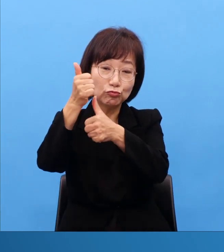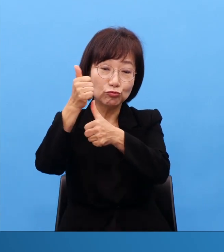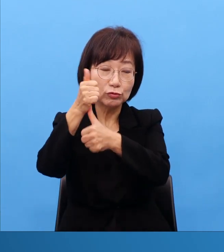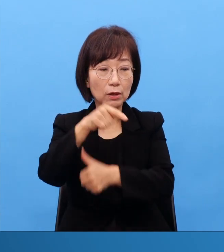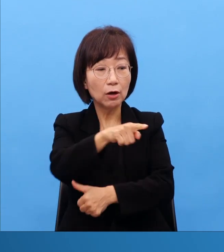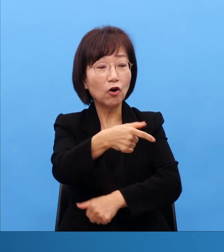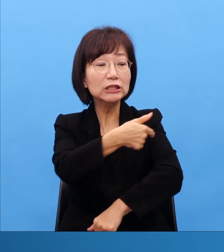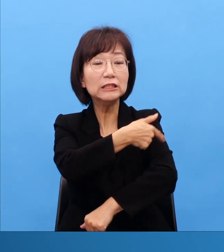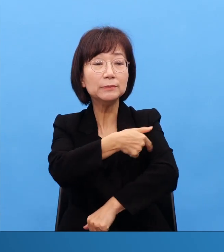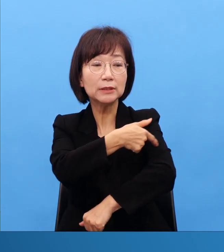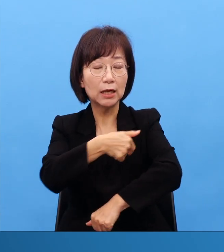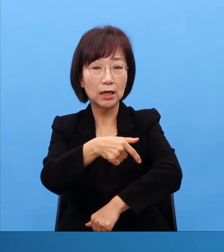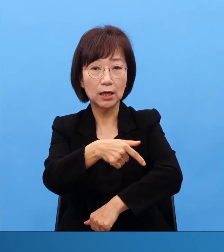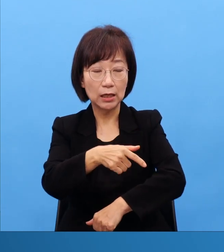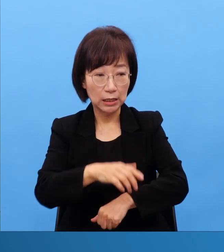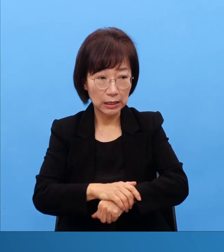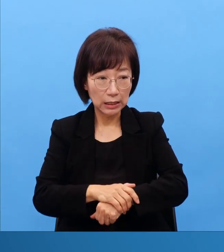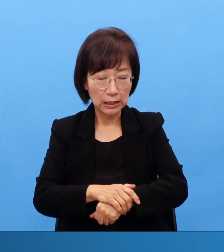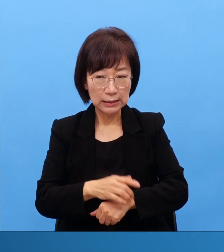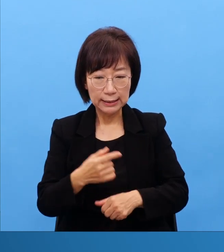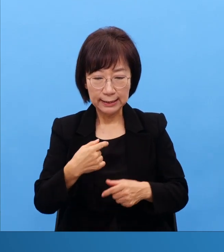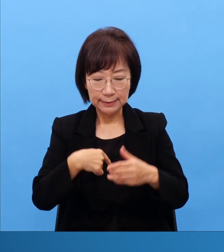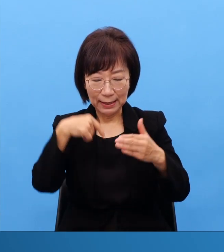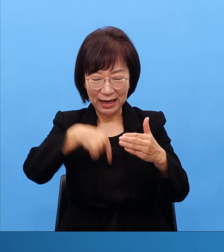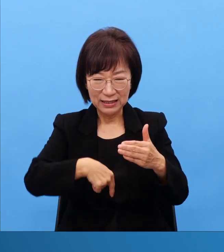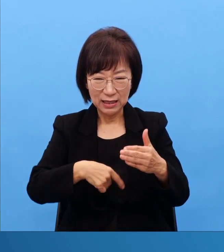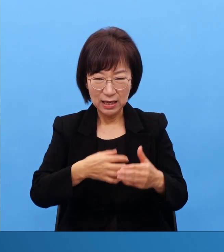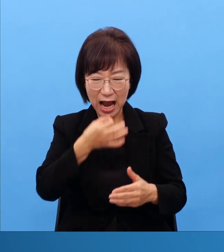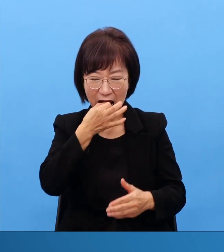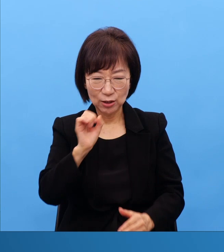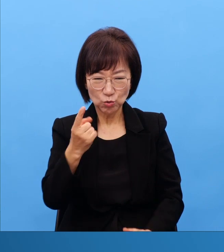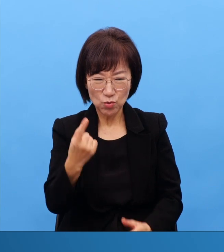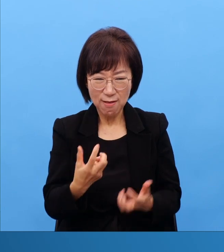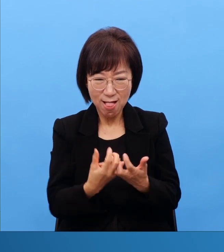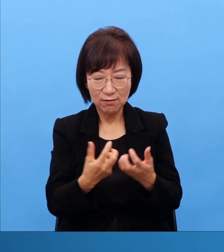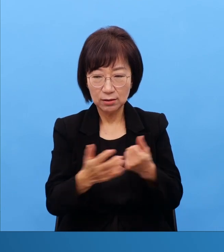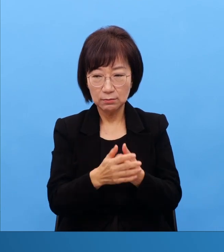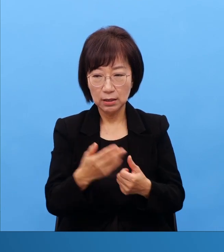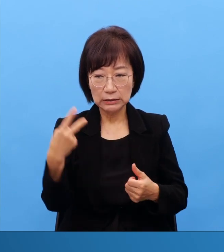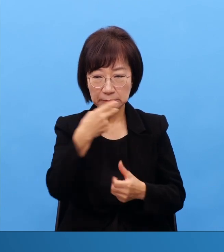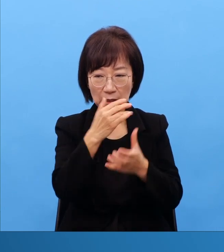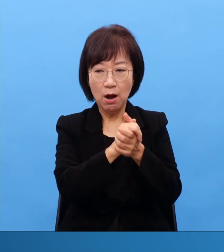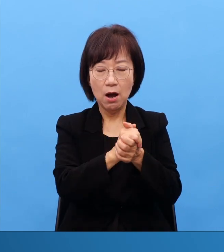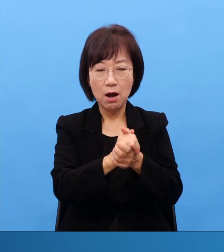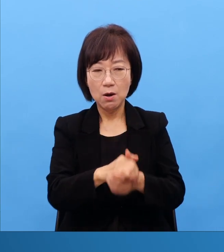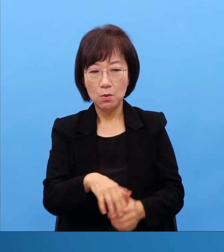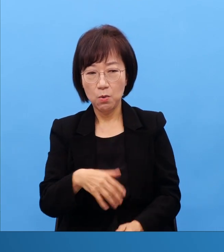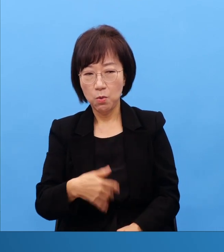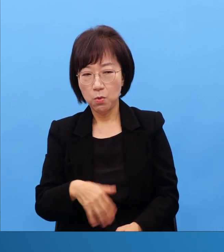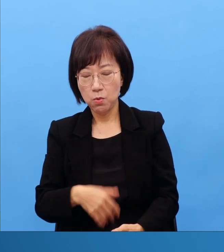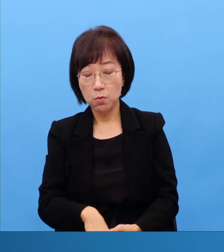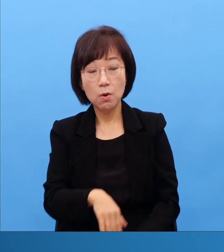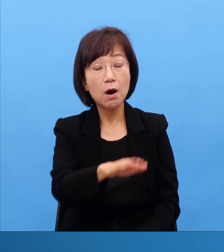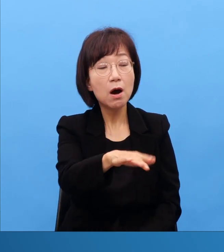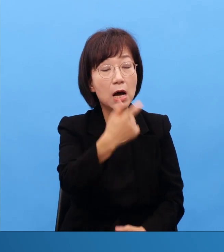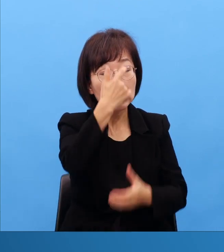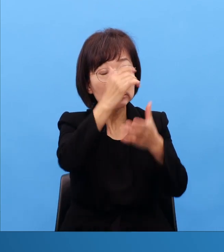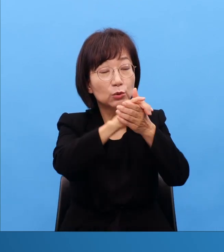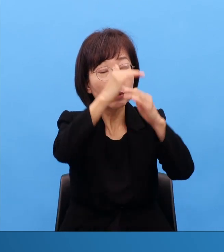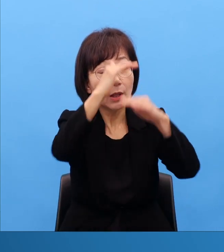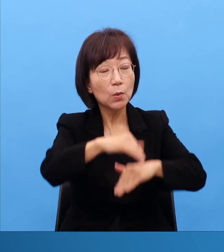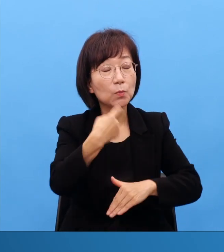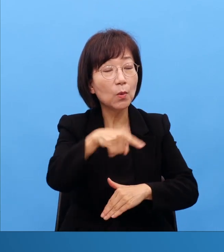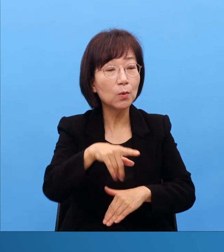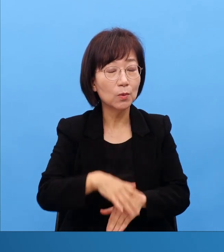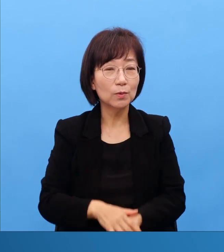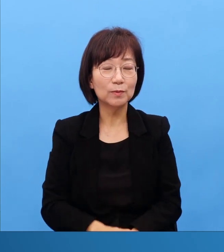그래요. 그래서 I was an associate pastor at the time. He was a deacon, but I thought, oh, I see. 그래, 뭐라고 기도했는데 내가 물어봤어요. I asked him, what did you